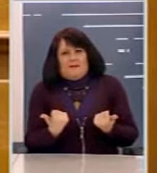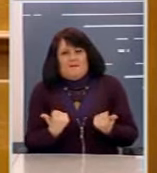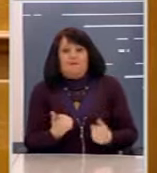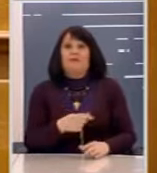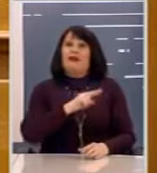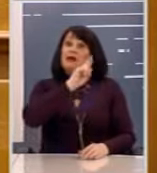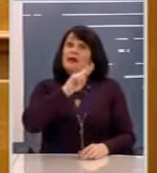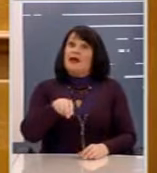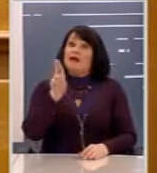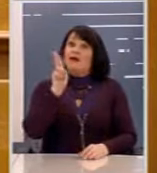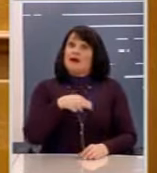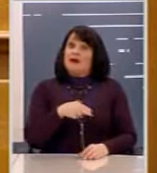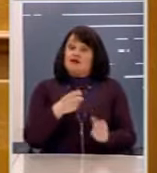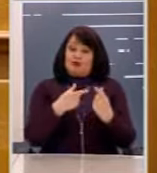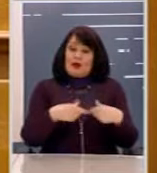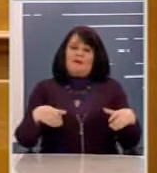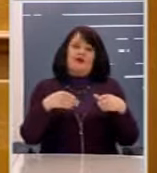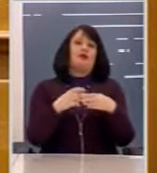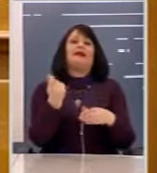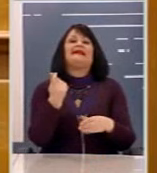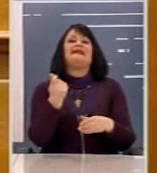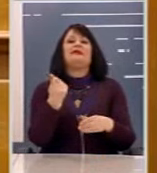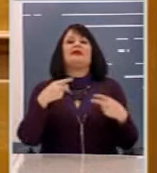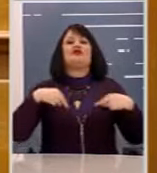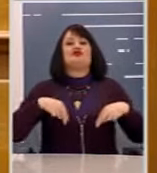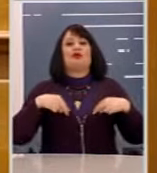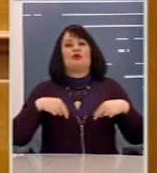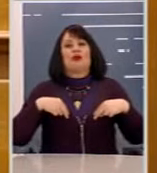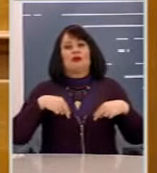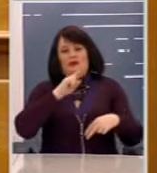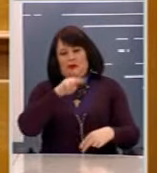Κατάργηση της Επιτροπής Τιμών του Υπουργείου